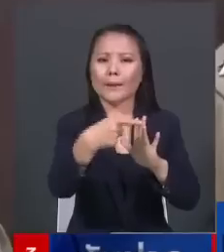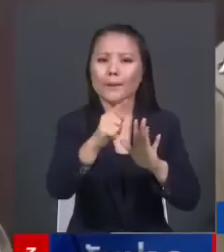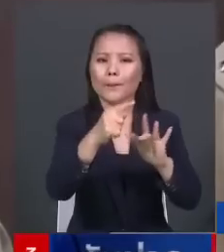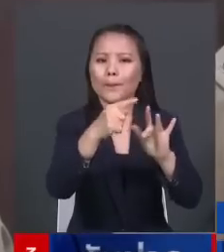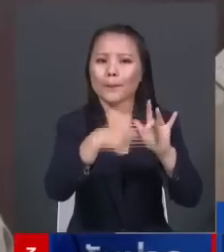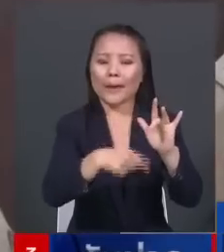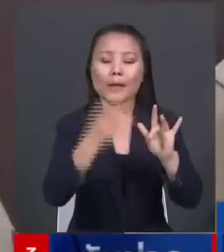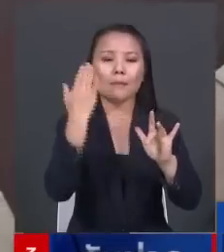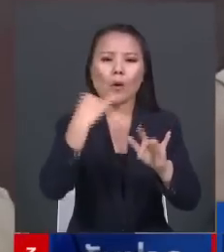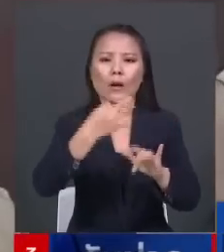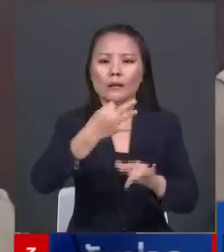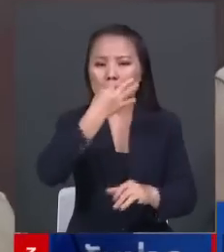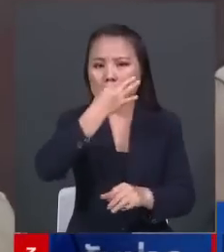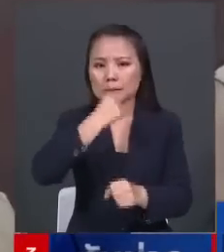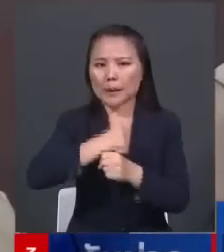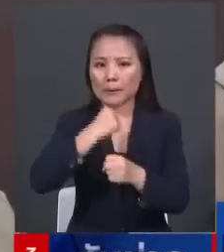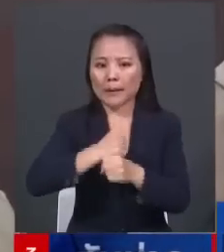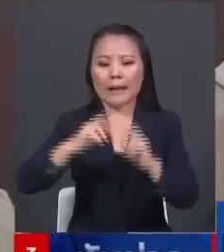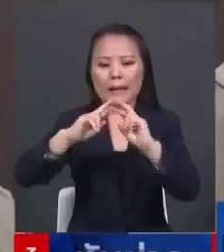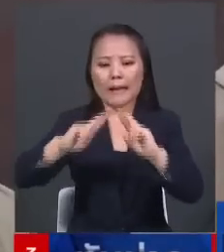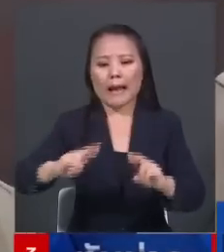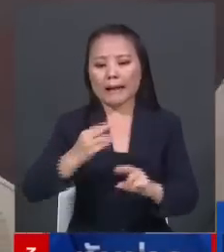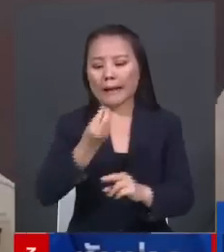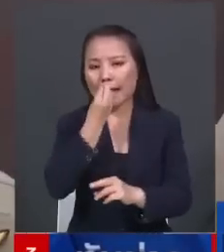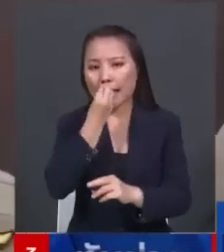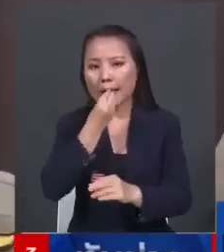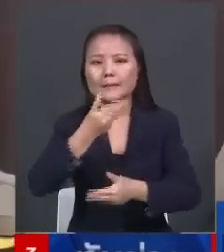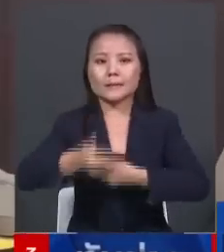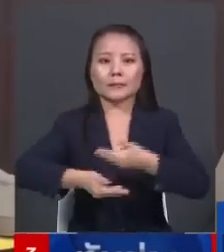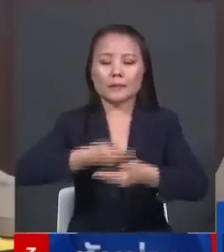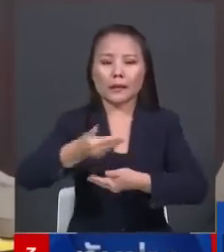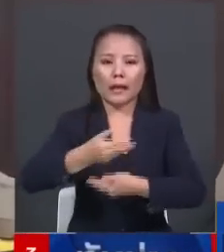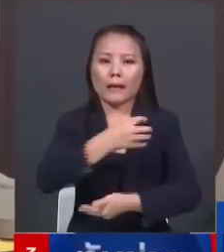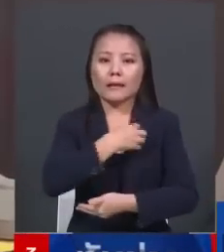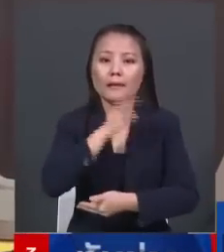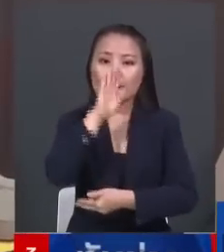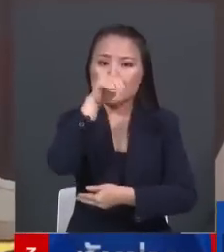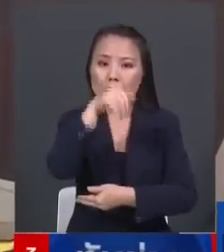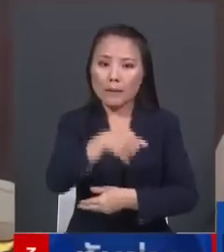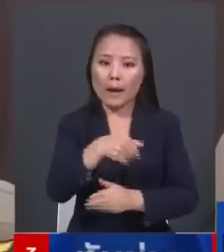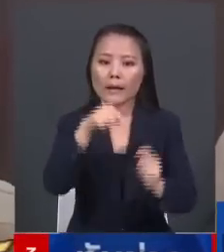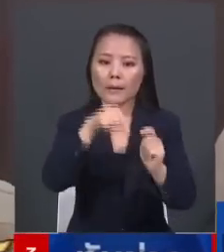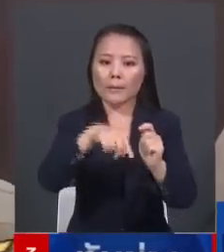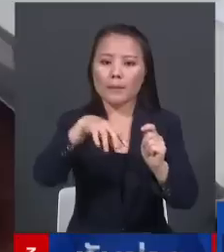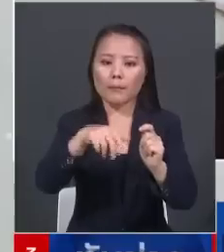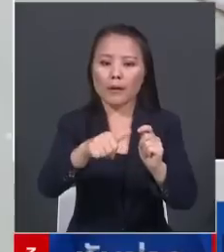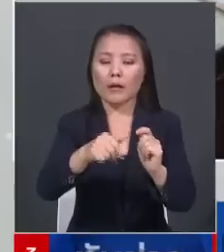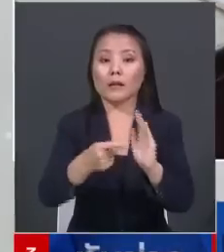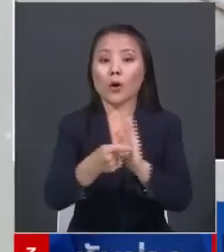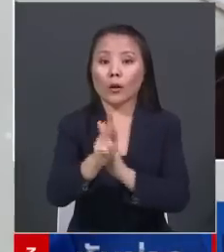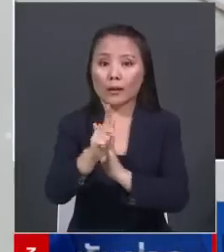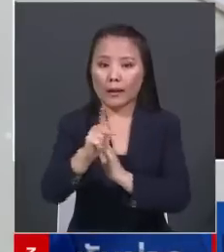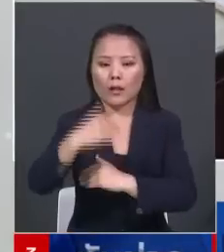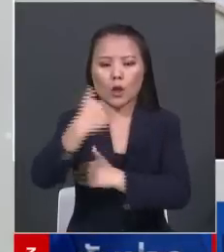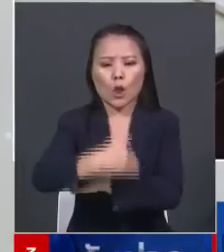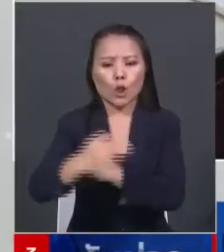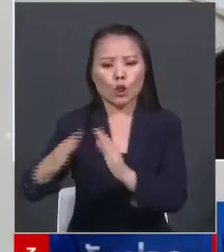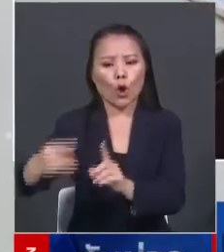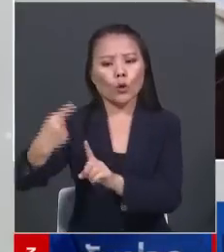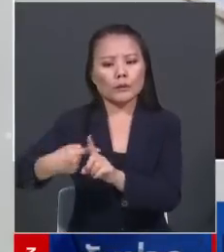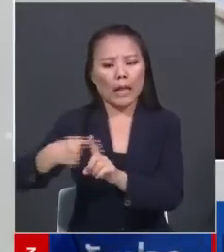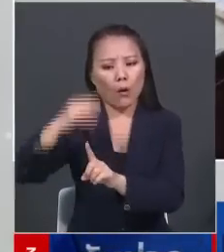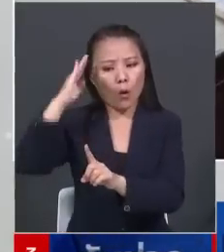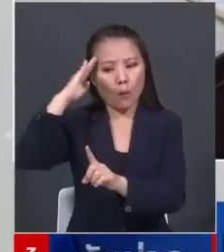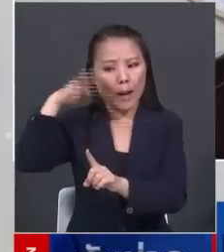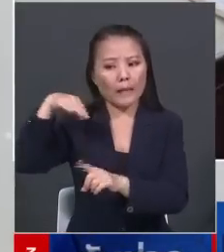อดีตพนักงานในร้านขายอาหารแห่งหนึ่งในเขตเทศบาลนครขอนแก่น แล้วเขาเนี่ยพักอยู่ในห้องเช่าที่แห่งนี้แหละ